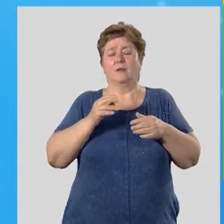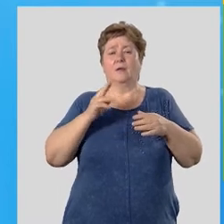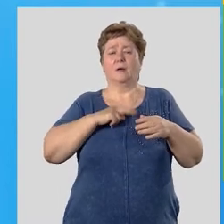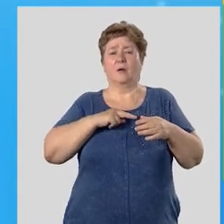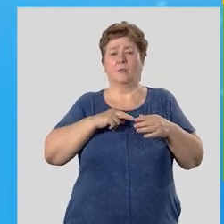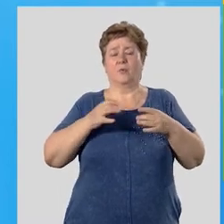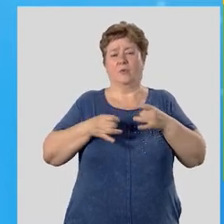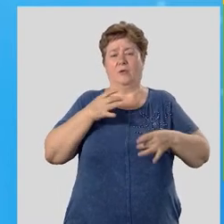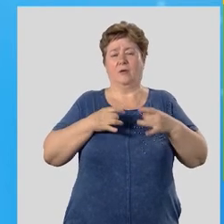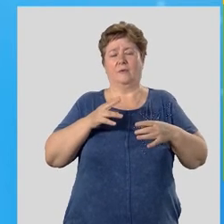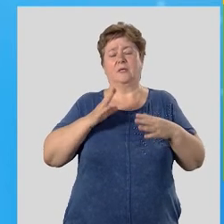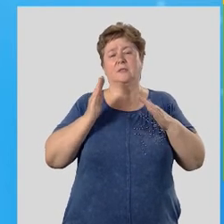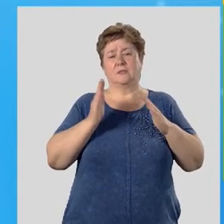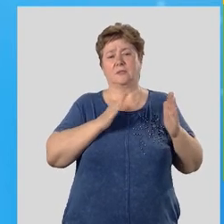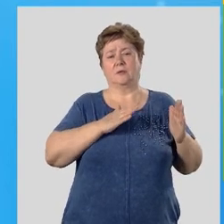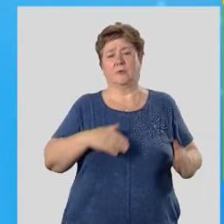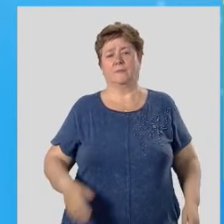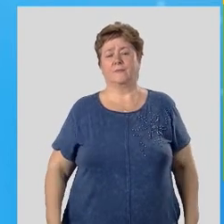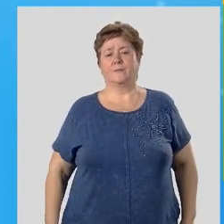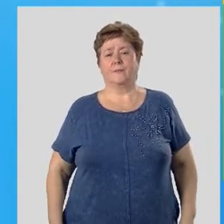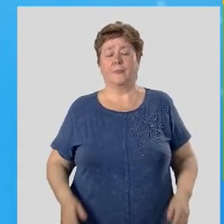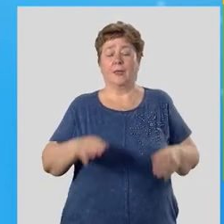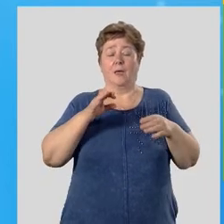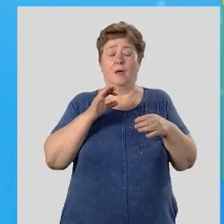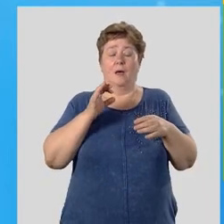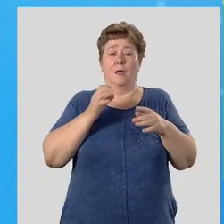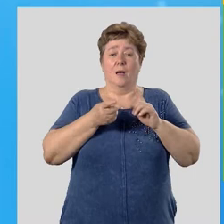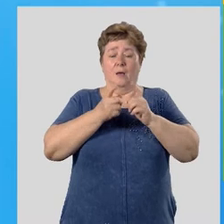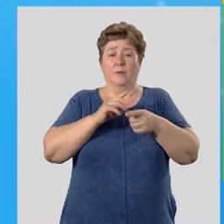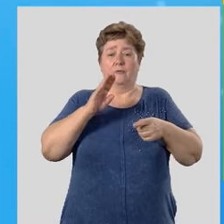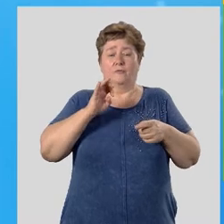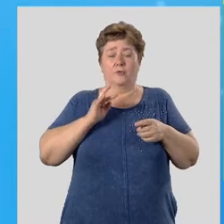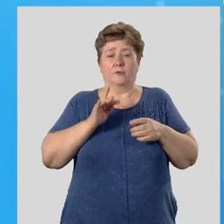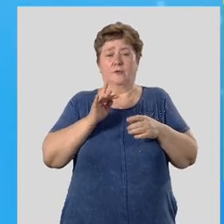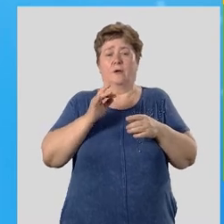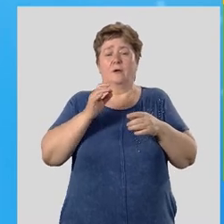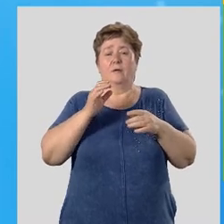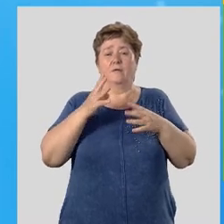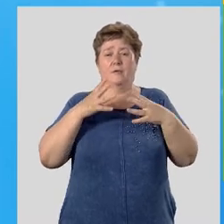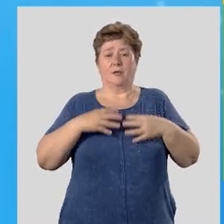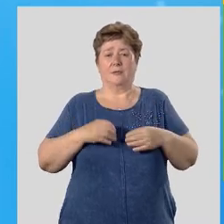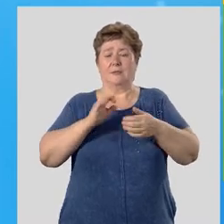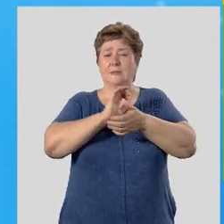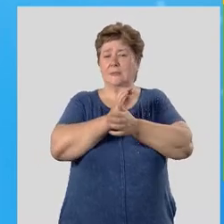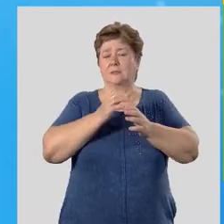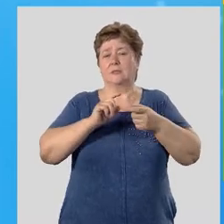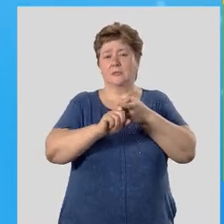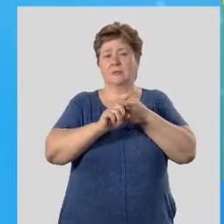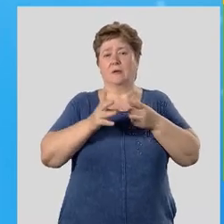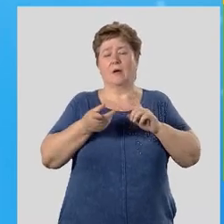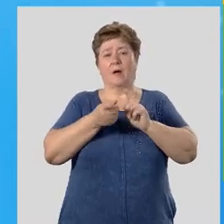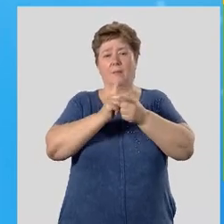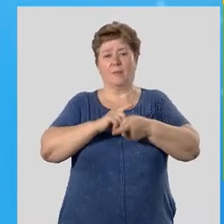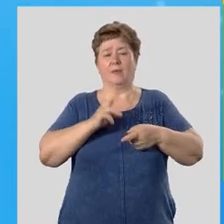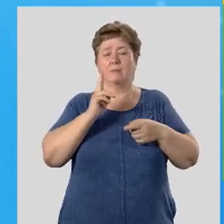функции нервной системы. Обмен фосфора в организме тесно связан с